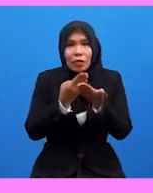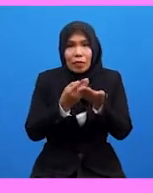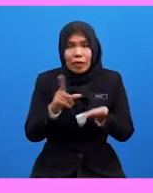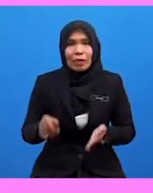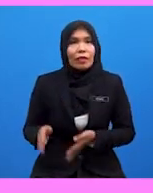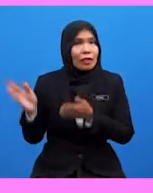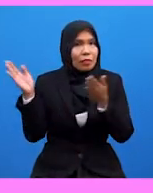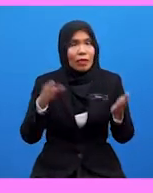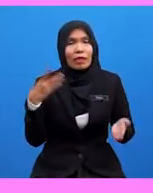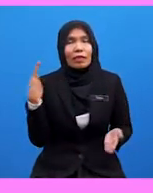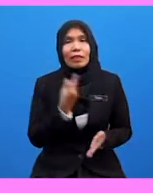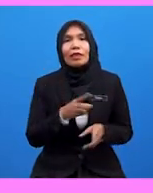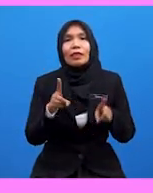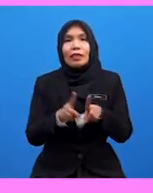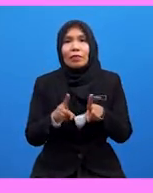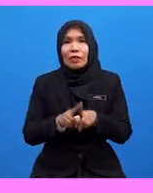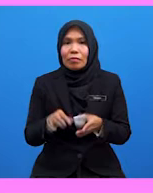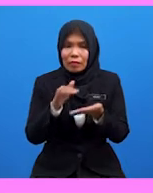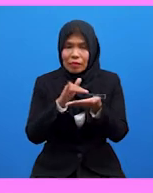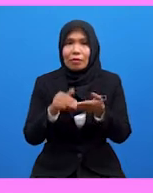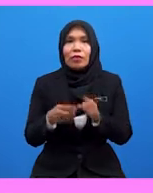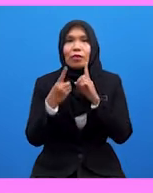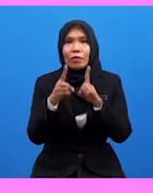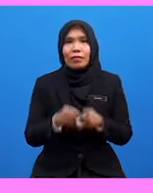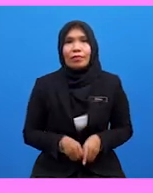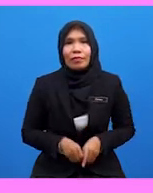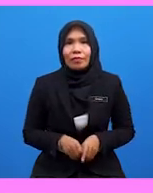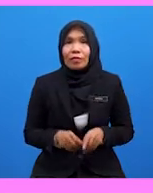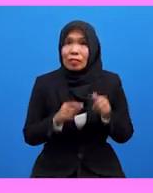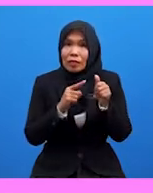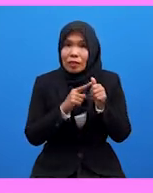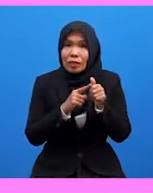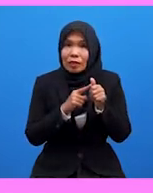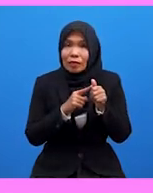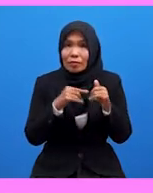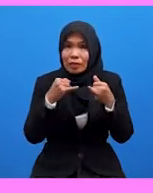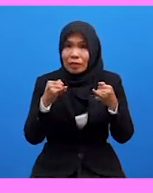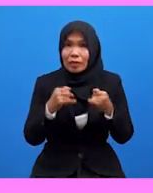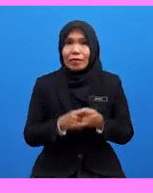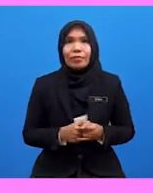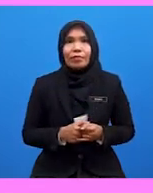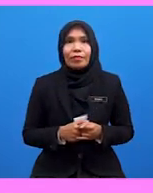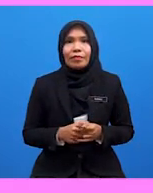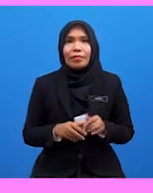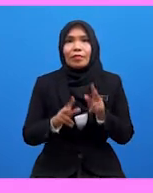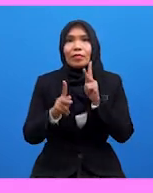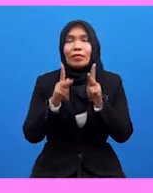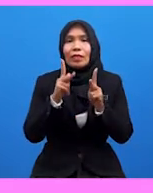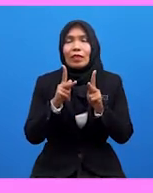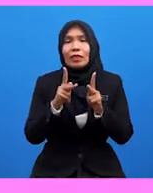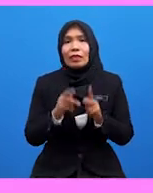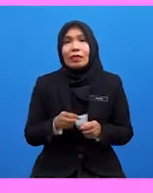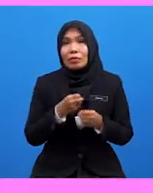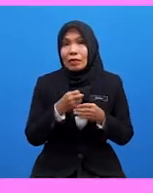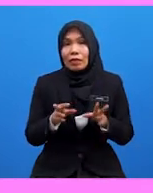Baiklah, mari kita sama-sama semak jawapan. A, jenis kata tugas X ialah kata